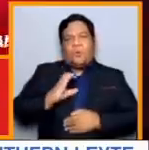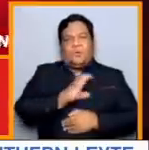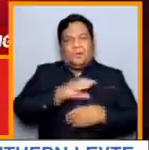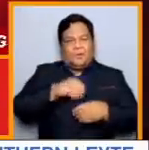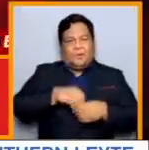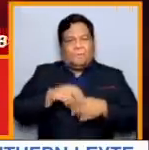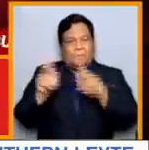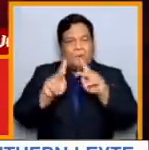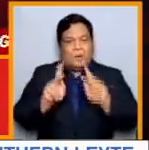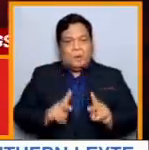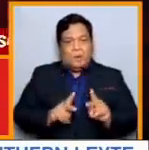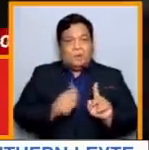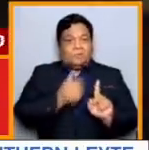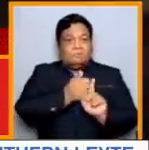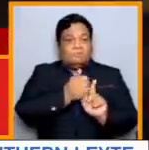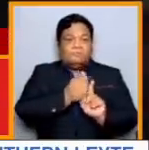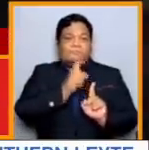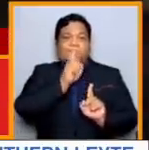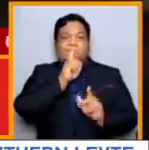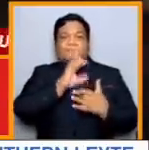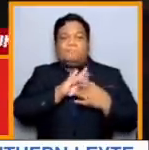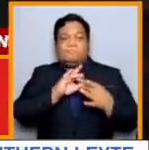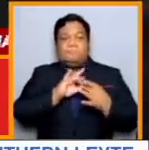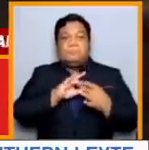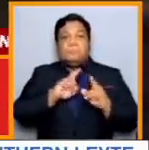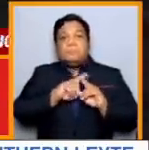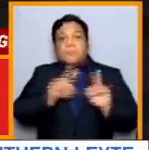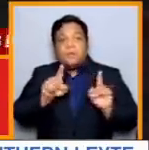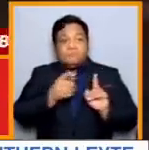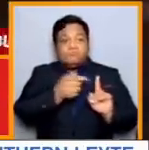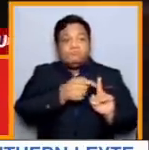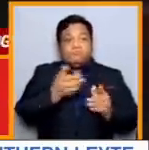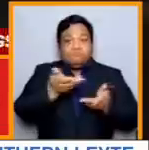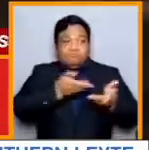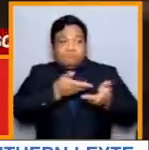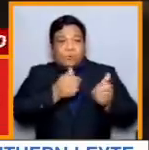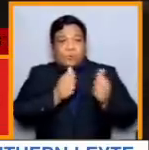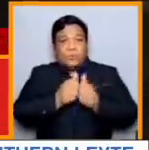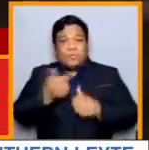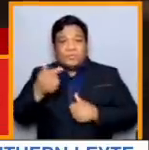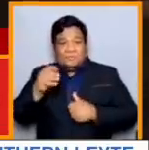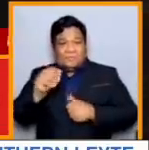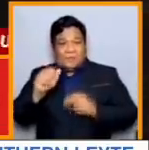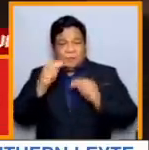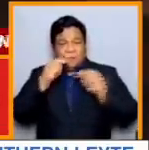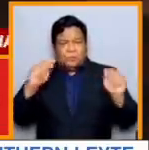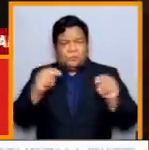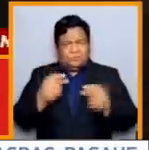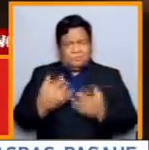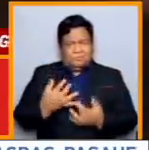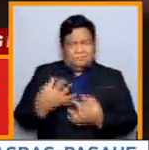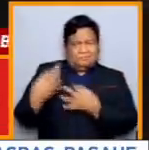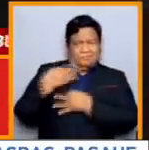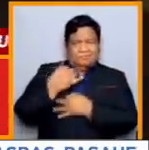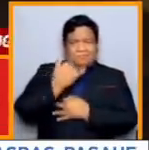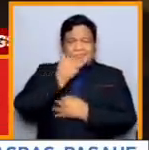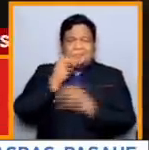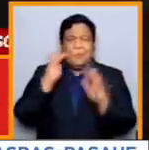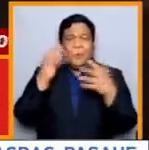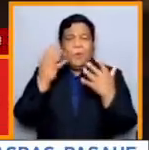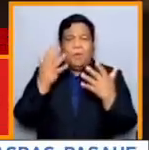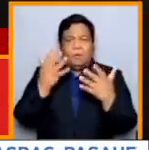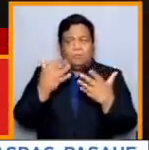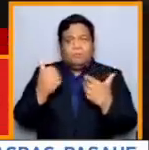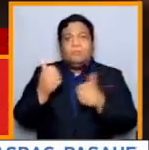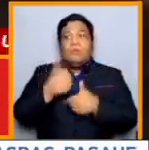sa San Jose. Pero sa pakikipag-usap niya sa GMA News, iginiit niyang wala siyang kasalanan. Wala rin daw siyang natatanggap ng mga notice mula